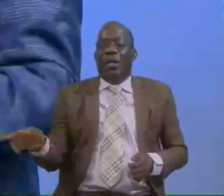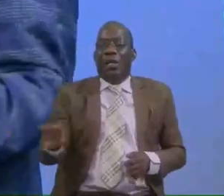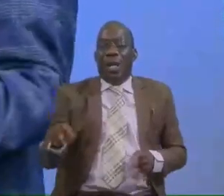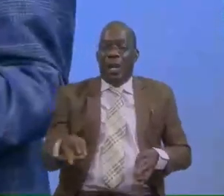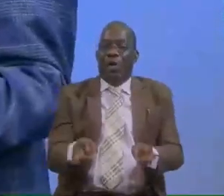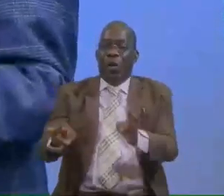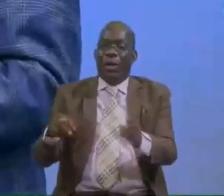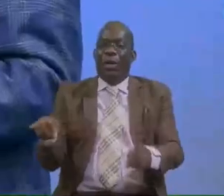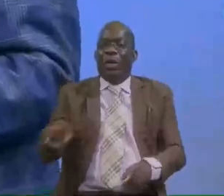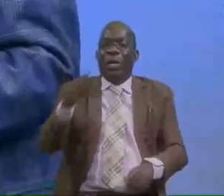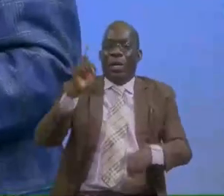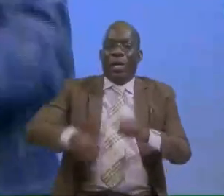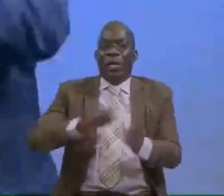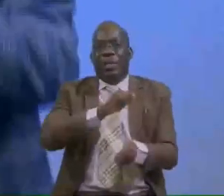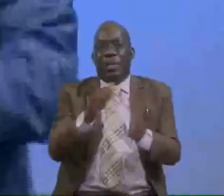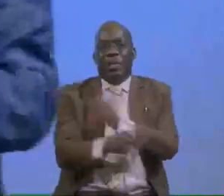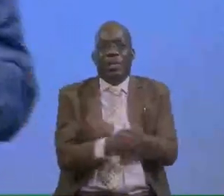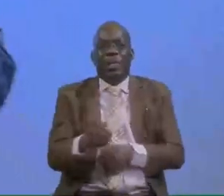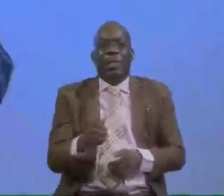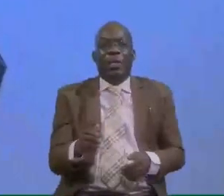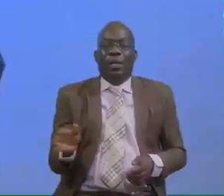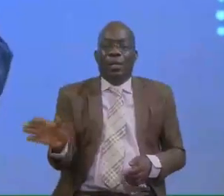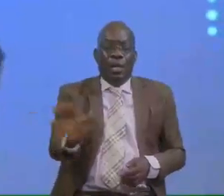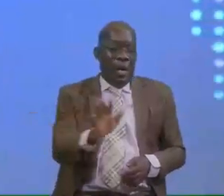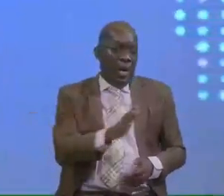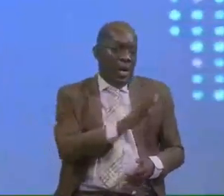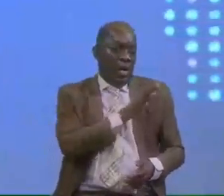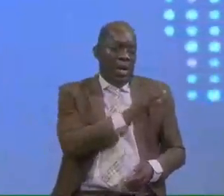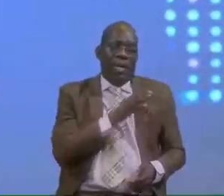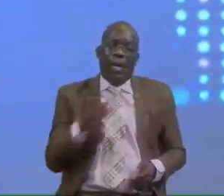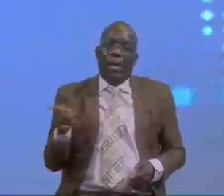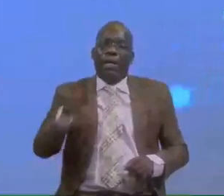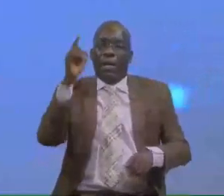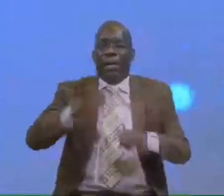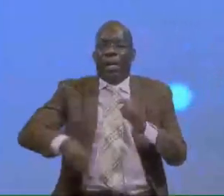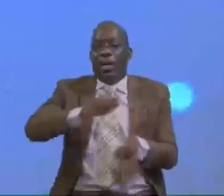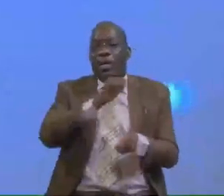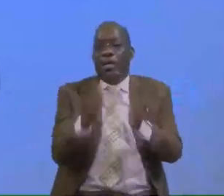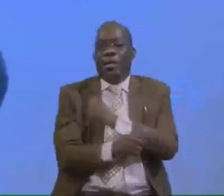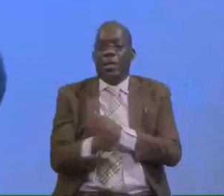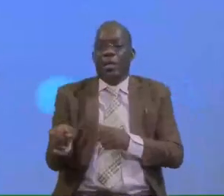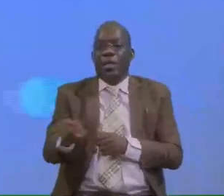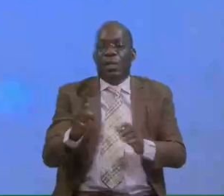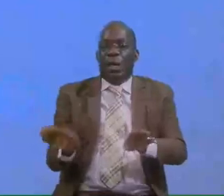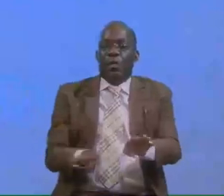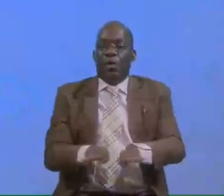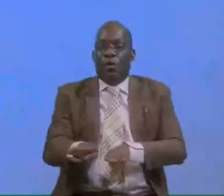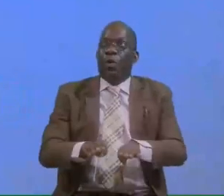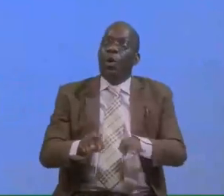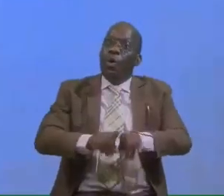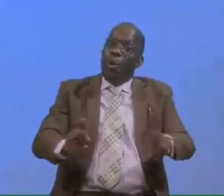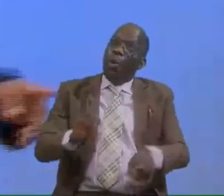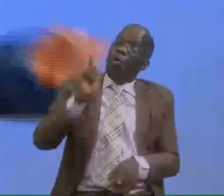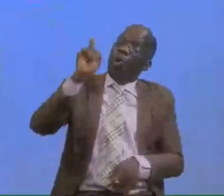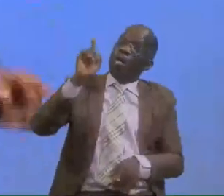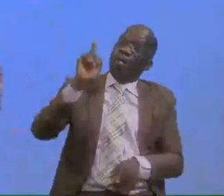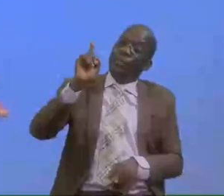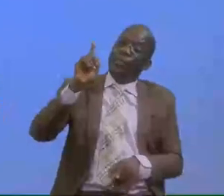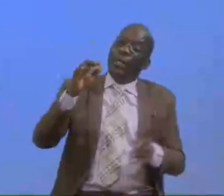changer leur caractère. Ils ne peuvent pas changer leur comportement. Mais il y a un qui peut apporter